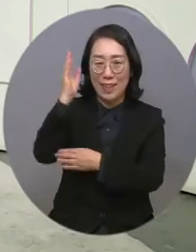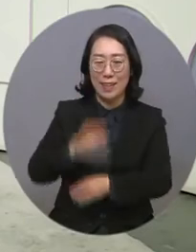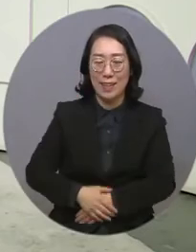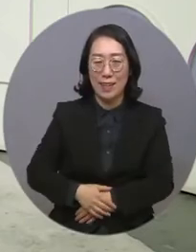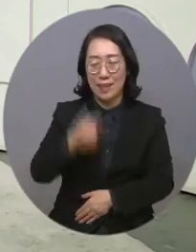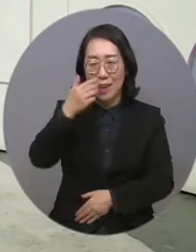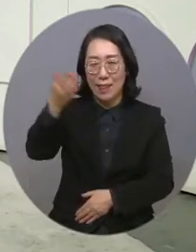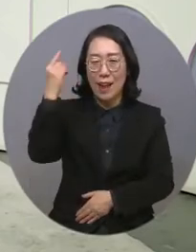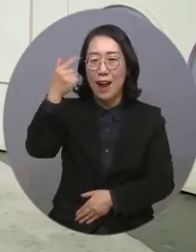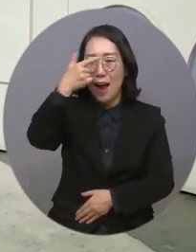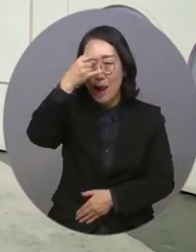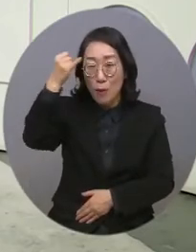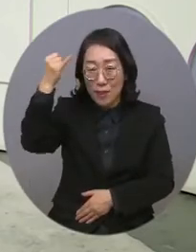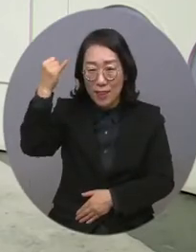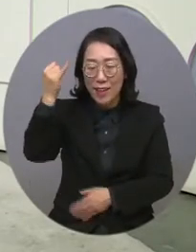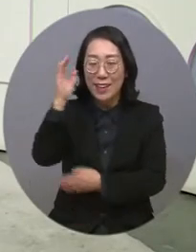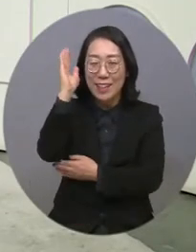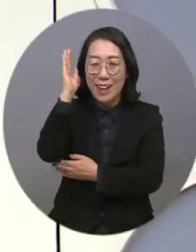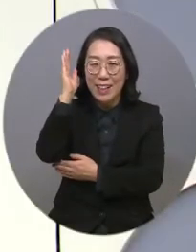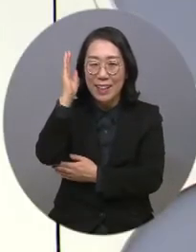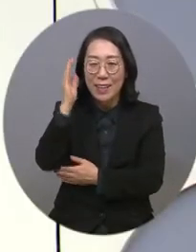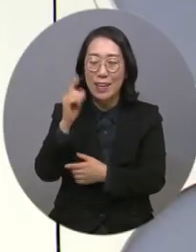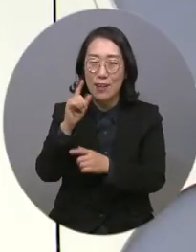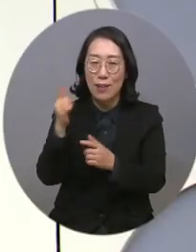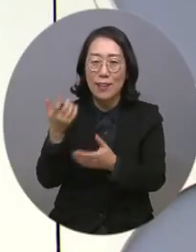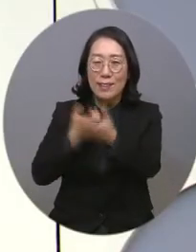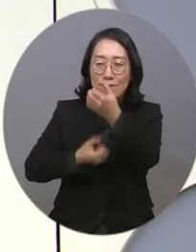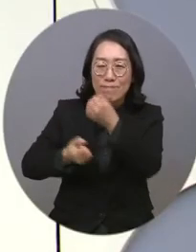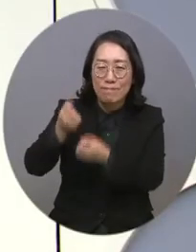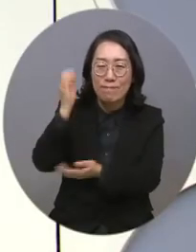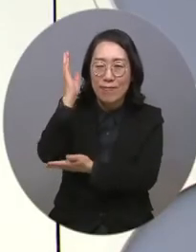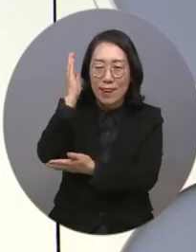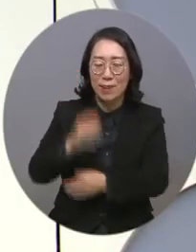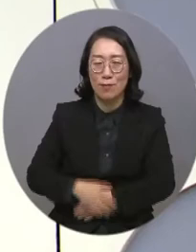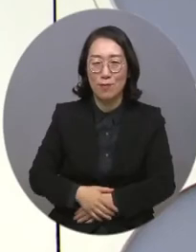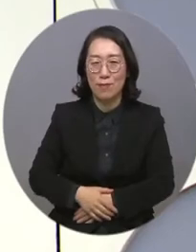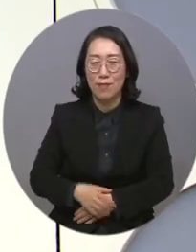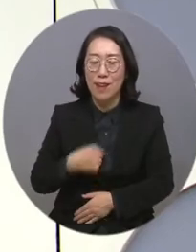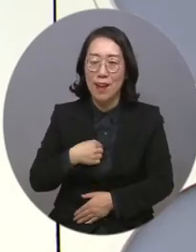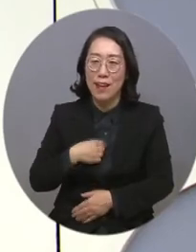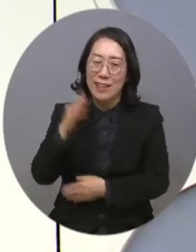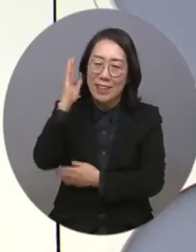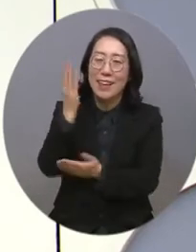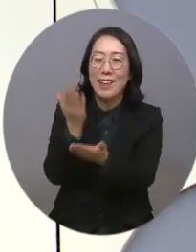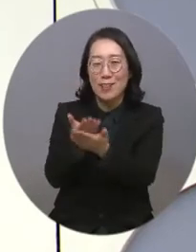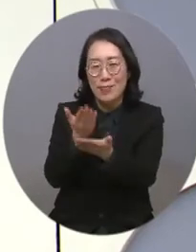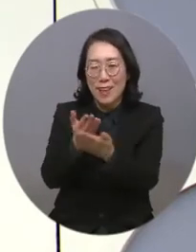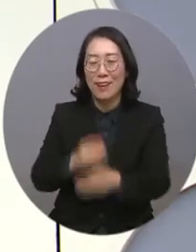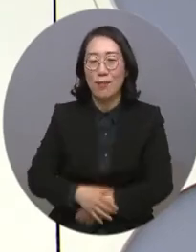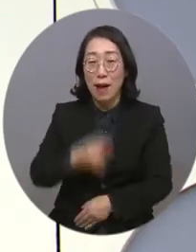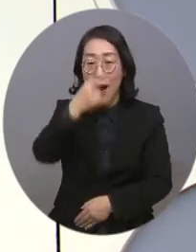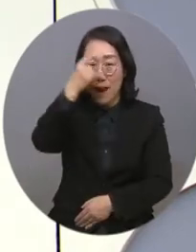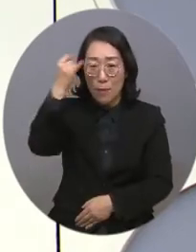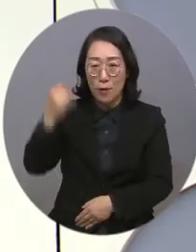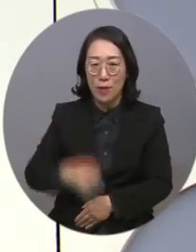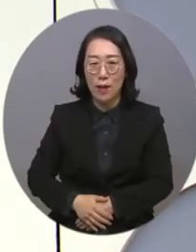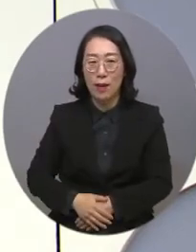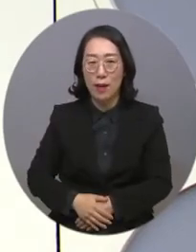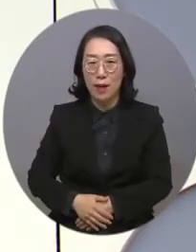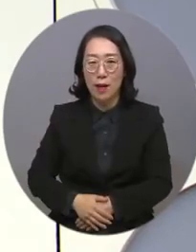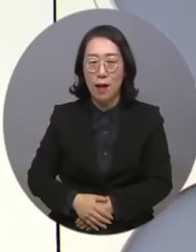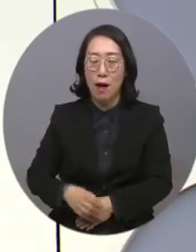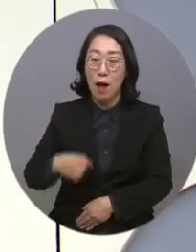외할머니라든가 할머니한테 이야기 주머니 이야기 많이 들었거든요. 그래. 우리 외할머니가 우리 집에 와서 오면 제가 이야기를 해달라고 합니다. 그럼 할머니가 필요로 하시면은 내가